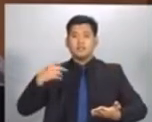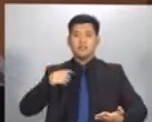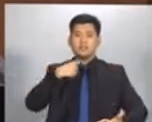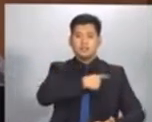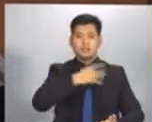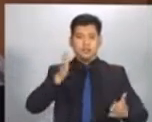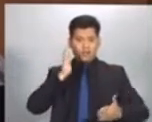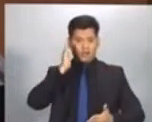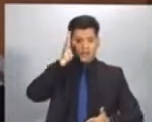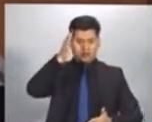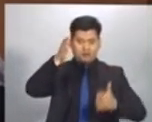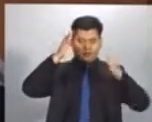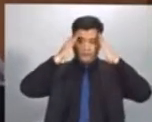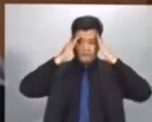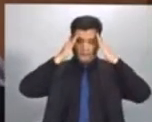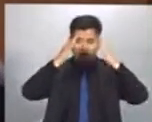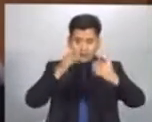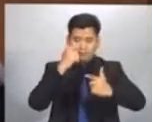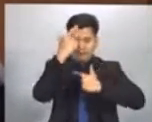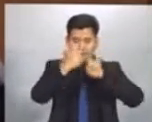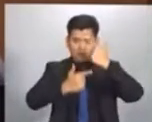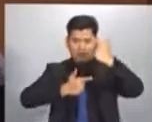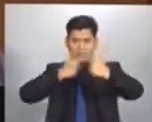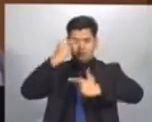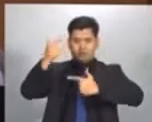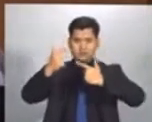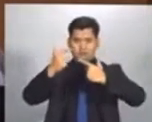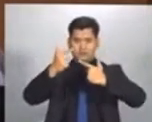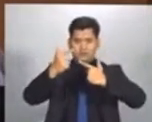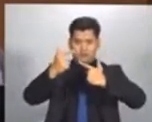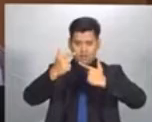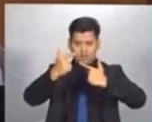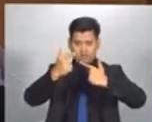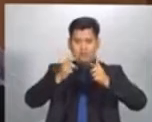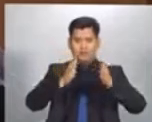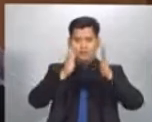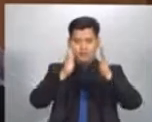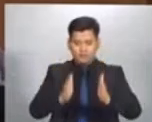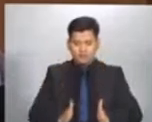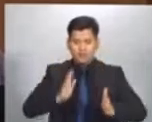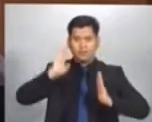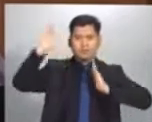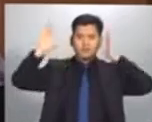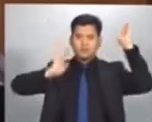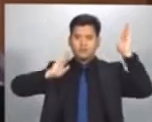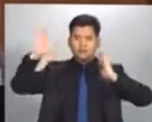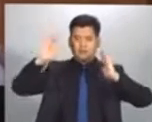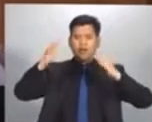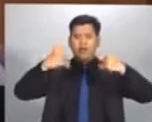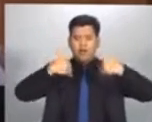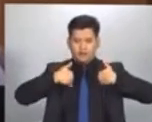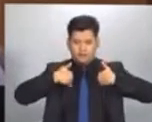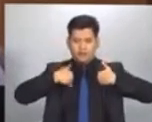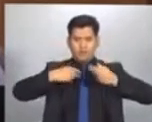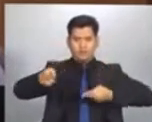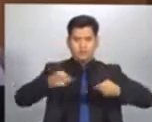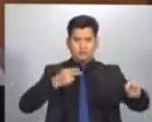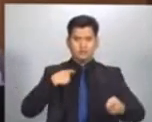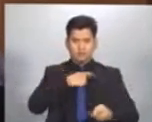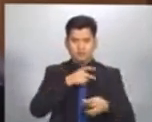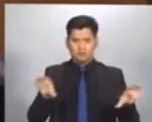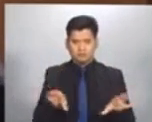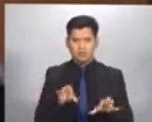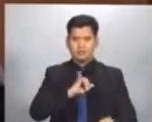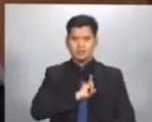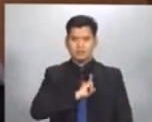akan memfokuskan kepada pelancongan domestik dan Insyaallah ada insentif saya tak boleh sebut lagi hari ini sebab Kami